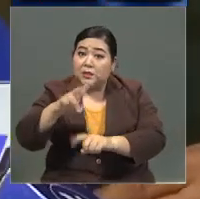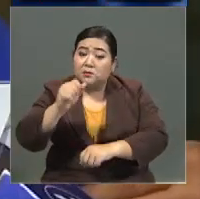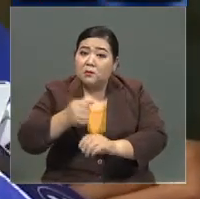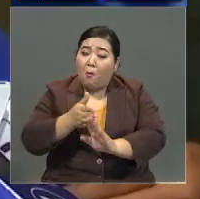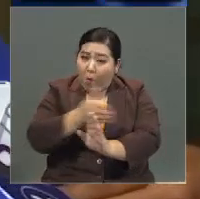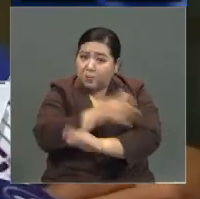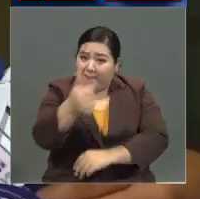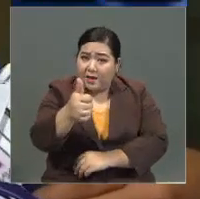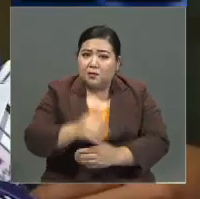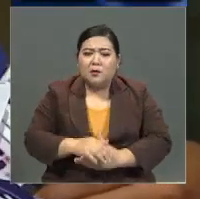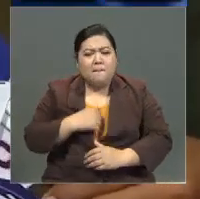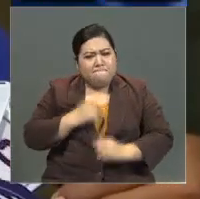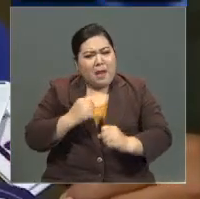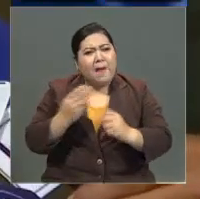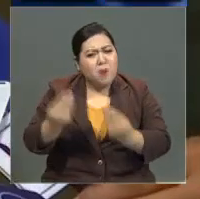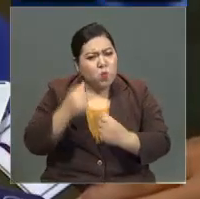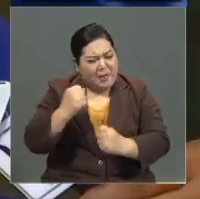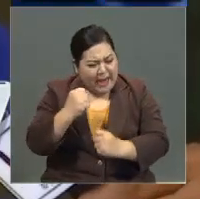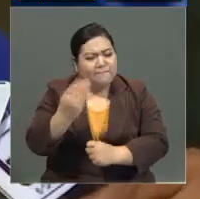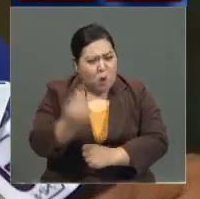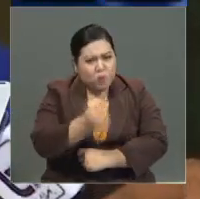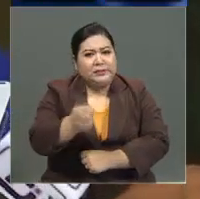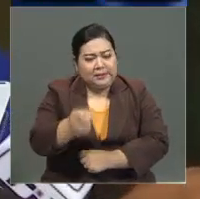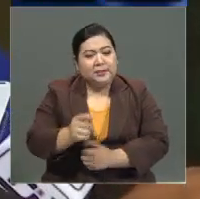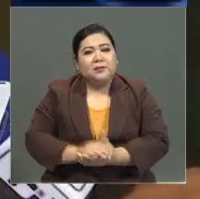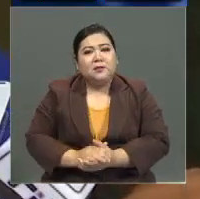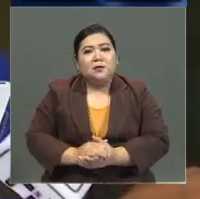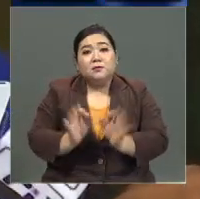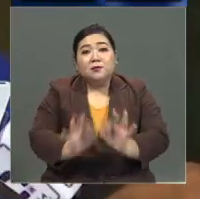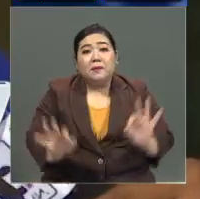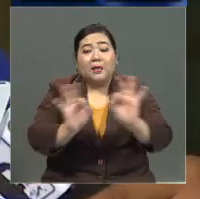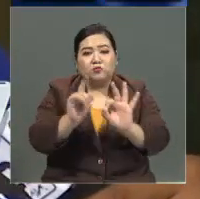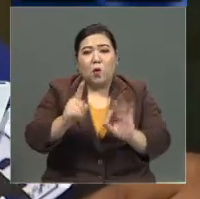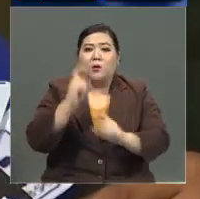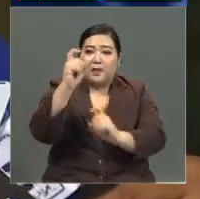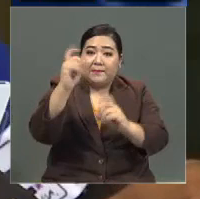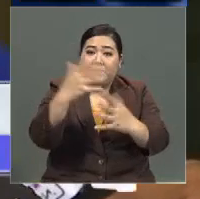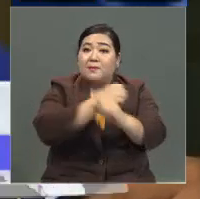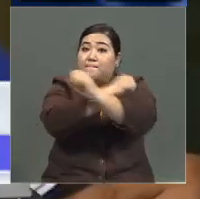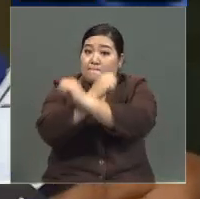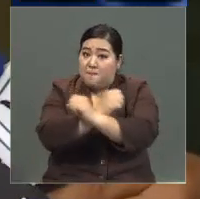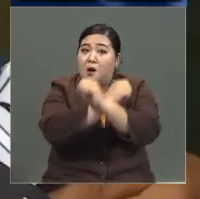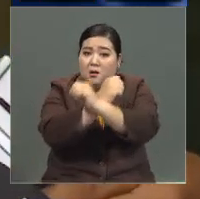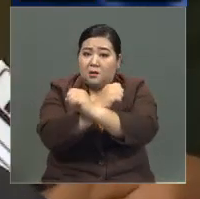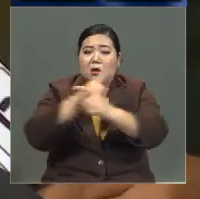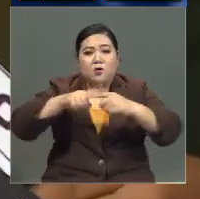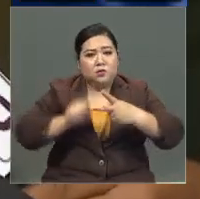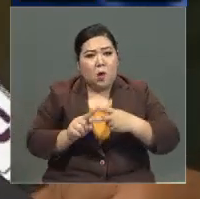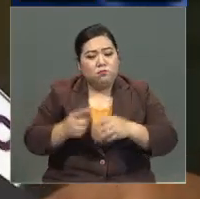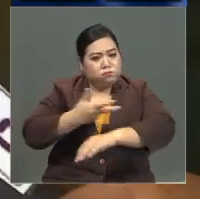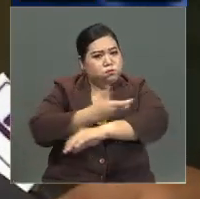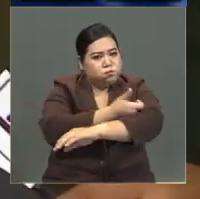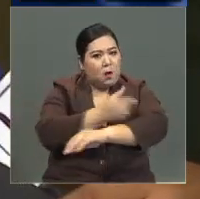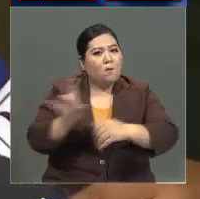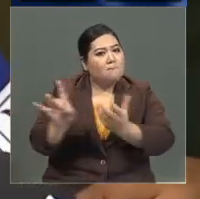านั้นไหมคร ับ ก็พยายามทำให้เร็วที่สุดนะครับเรื่องของเรื่องคือมันต้องเน้นเรื่องความปลอดภัยแล้วก็ประสิทธิภาพของวัคซีนด้